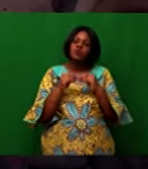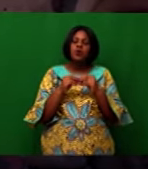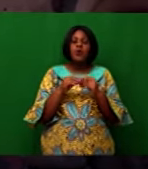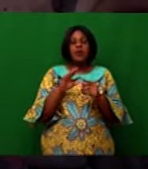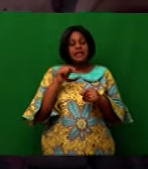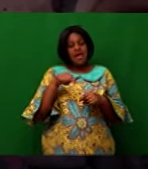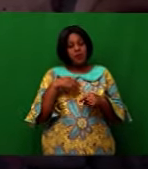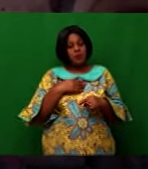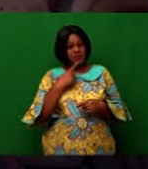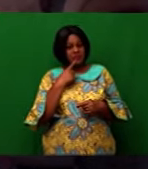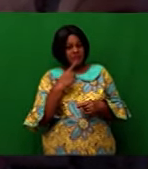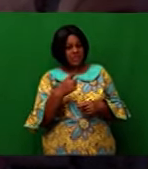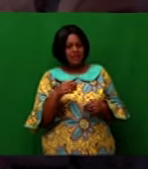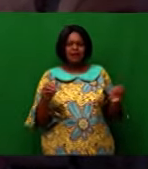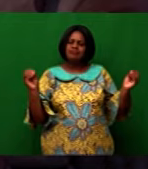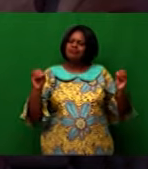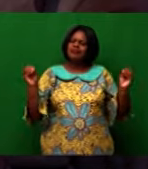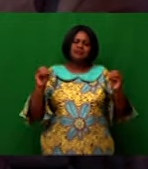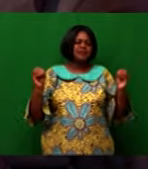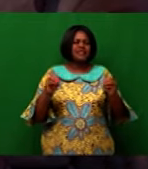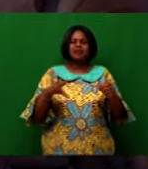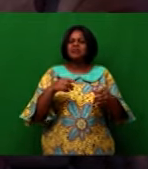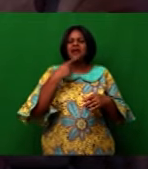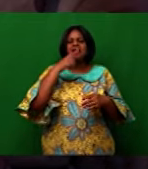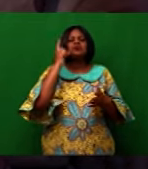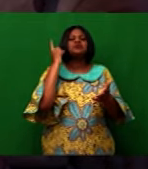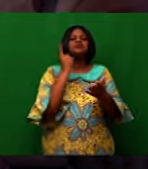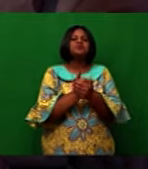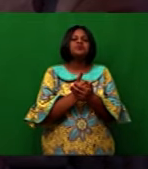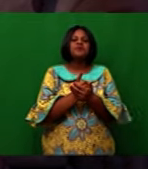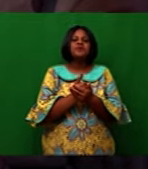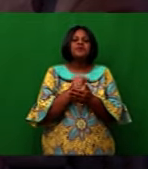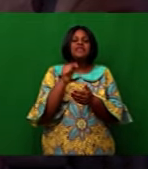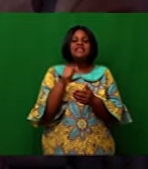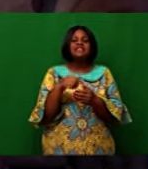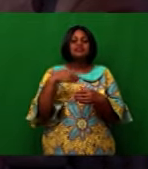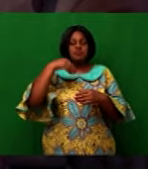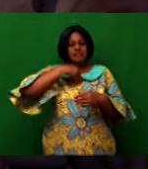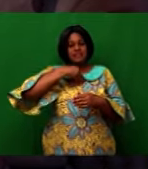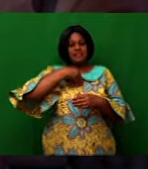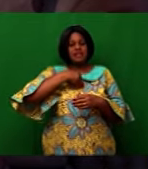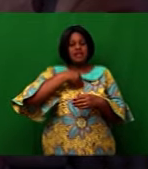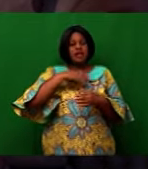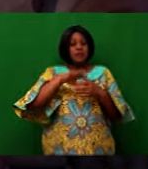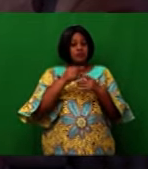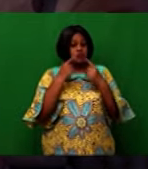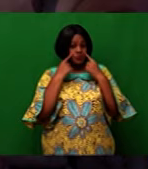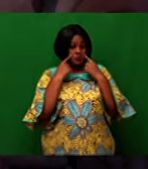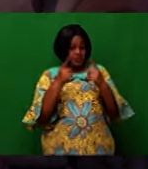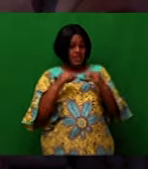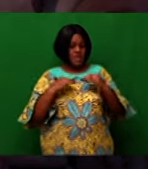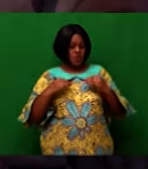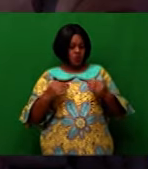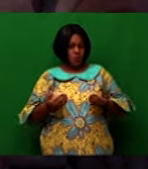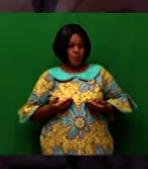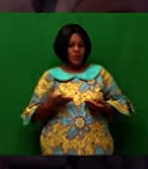regai ndikuudzei hapana chamunogona kutaurirana chiri mukati memunhu nekuti kana mukatarira vana mai